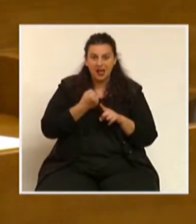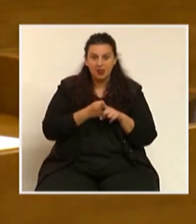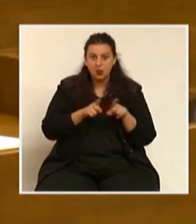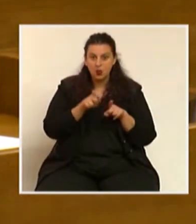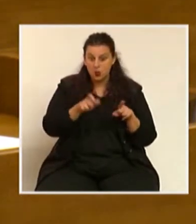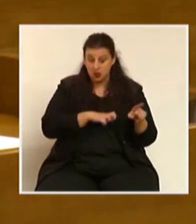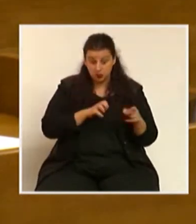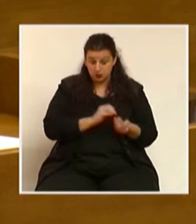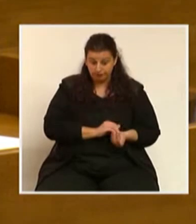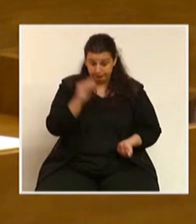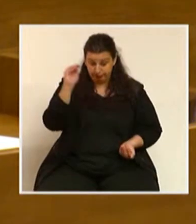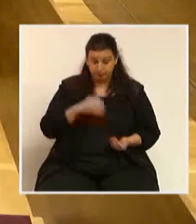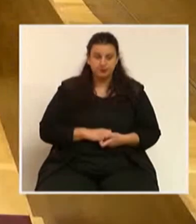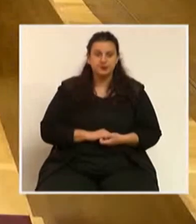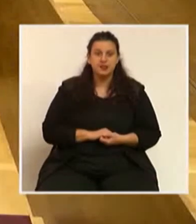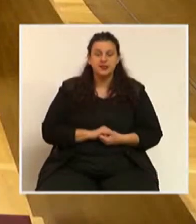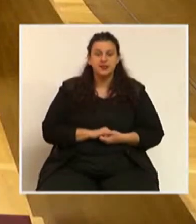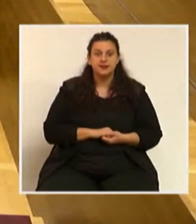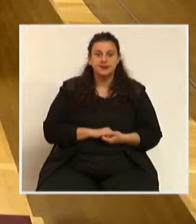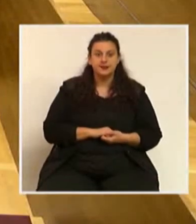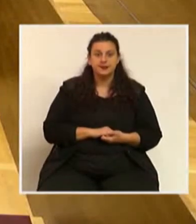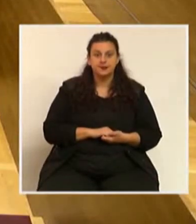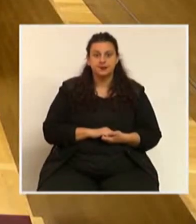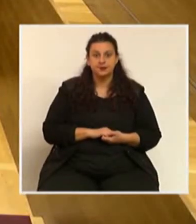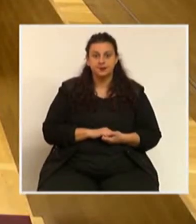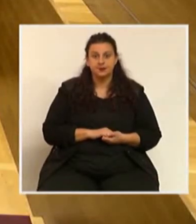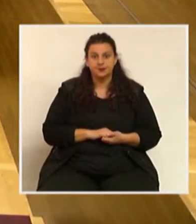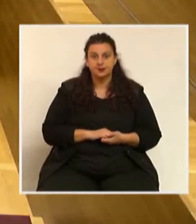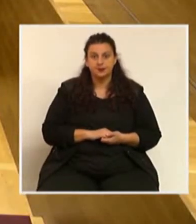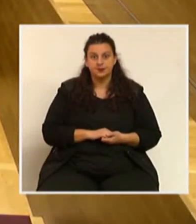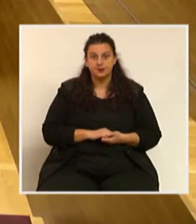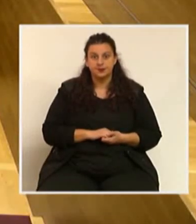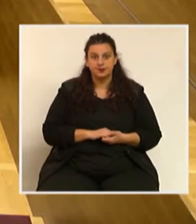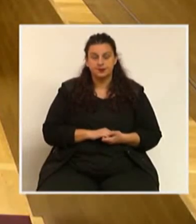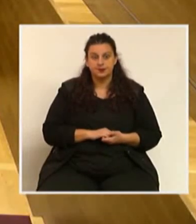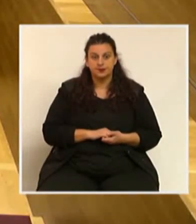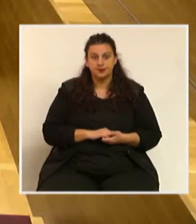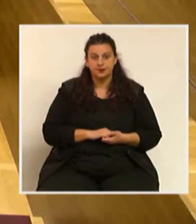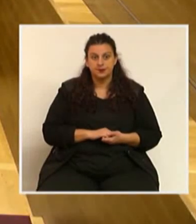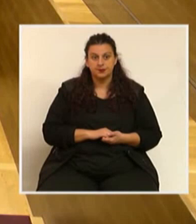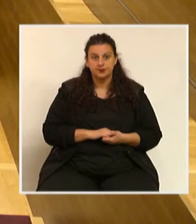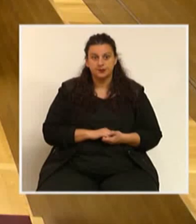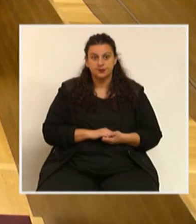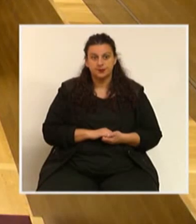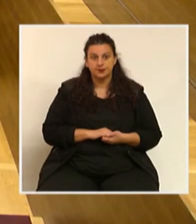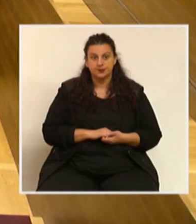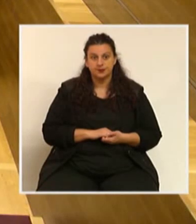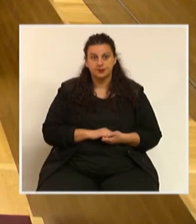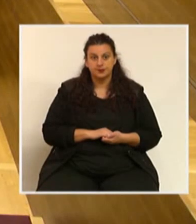a la vicepresidenta, que precisament Marc Galceran està al càrrec de la inclusió i de